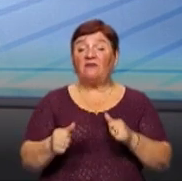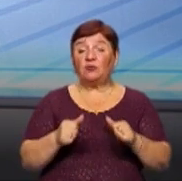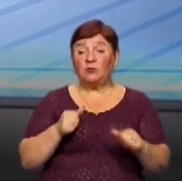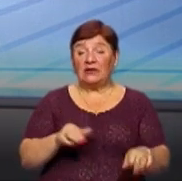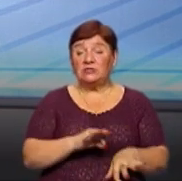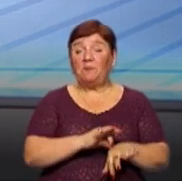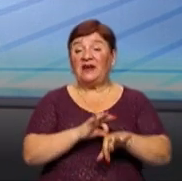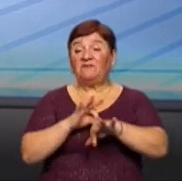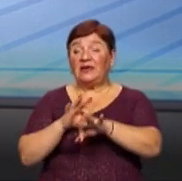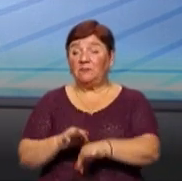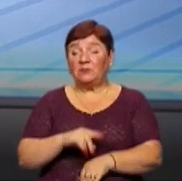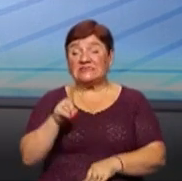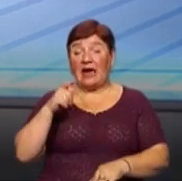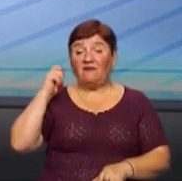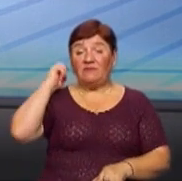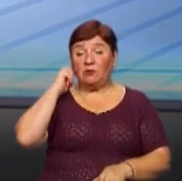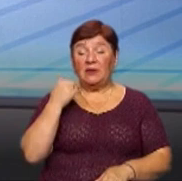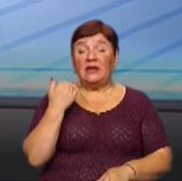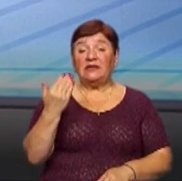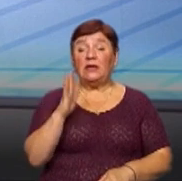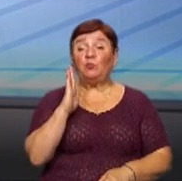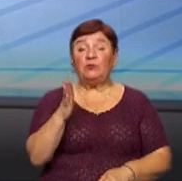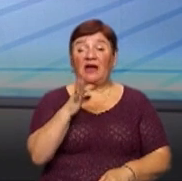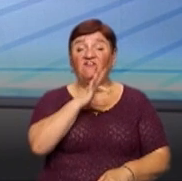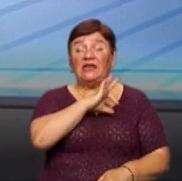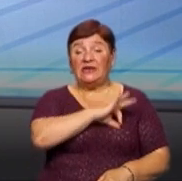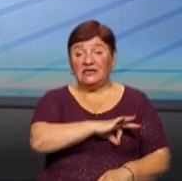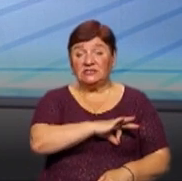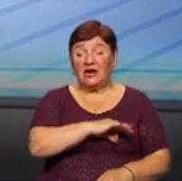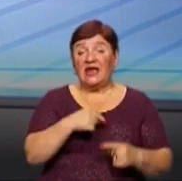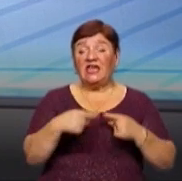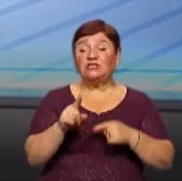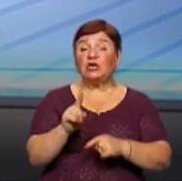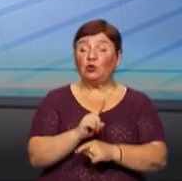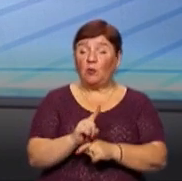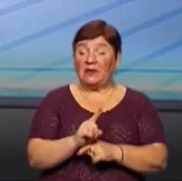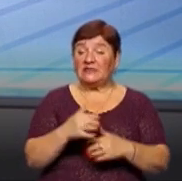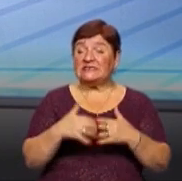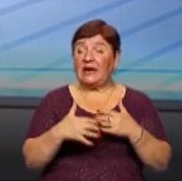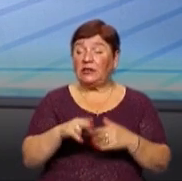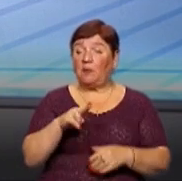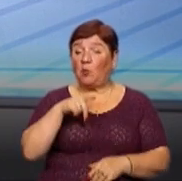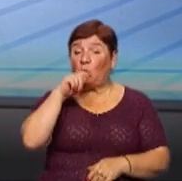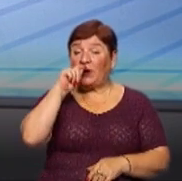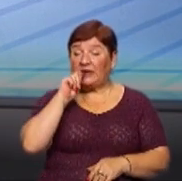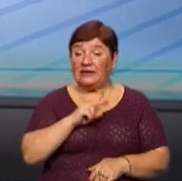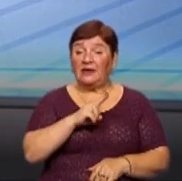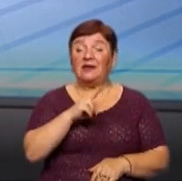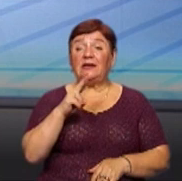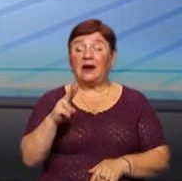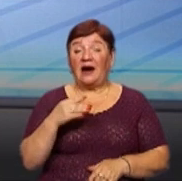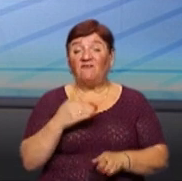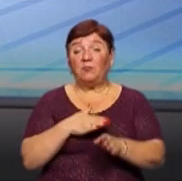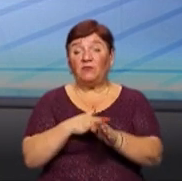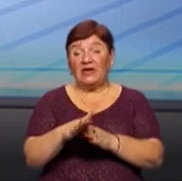навіть ми переведемо на пенсію за віком, тому що їй буде вигідніше, бо застосовується інша норма, це то середня по Україні в той рік, яка вона буде, коли